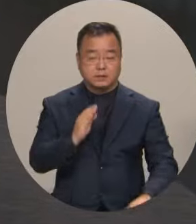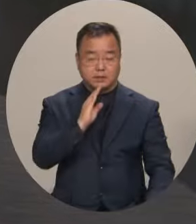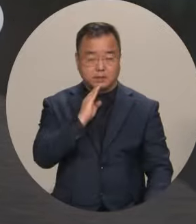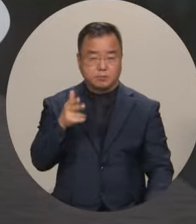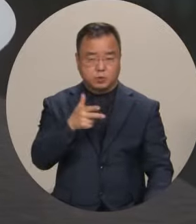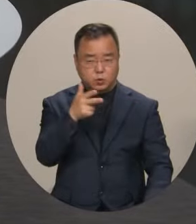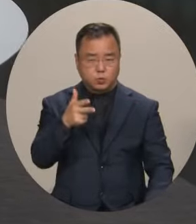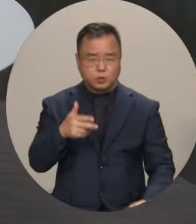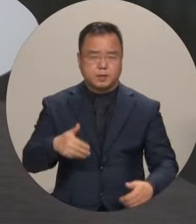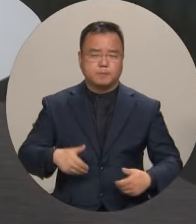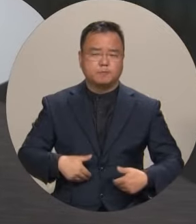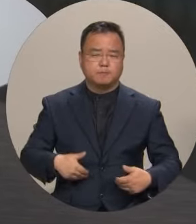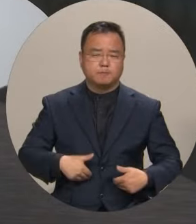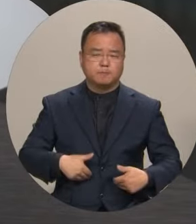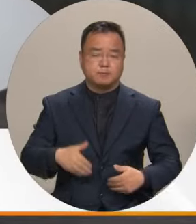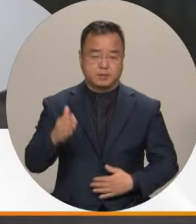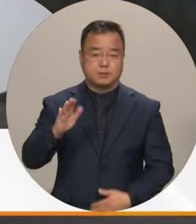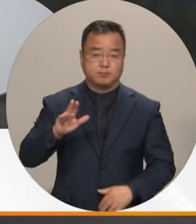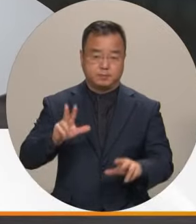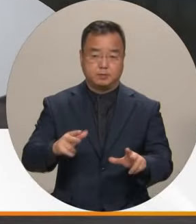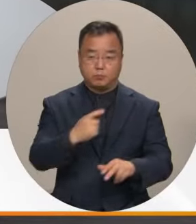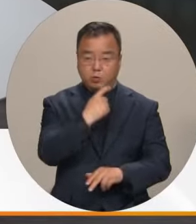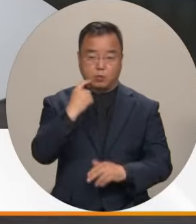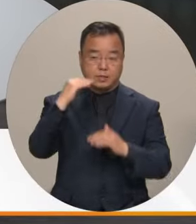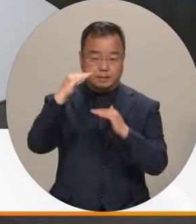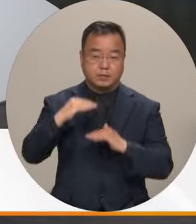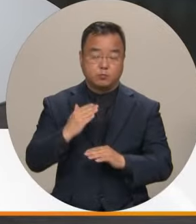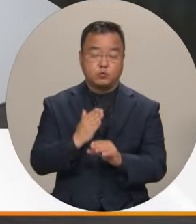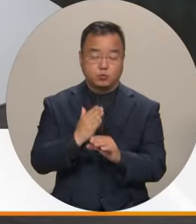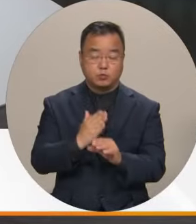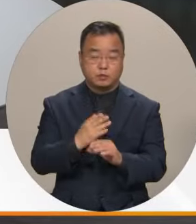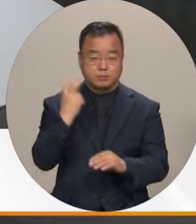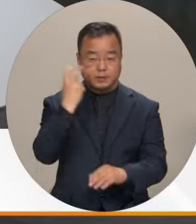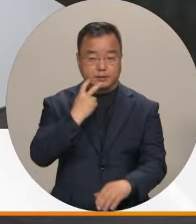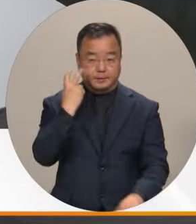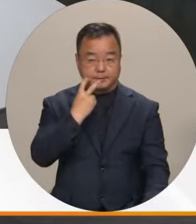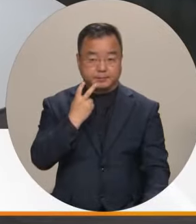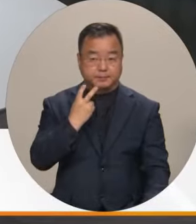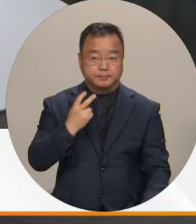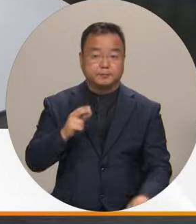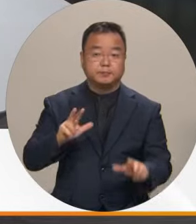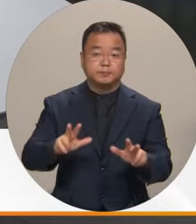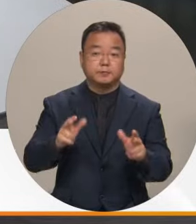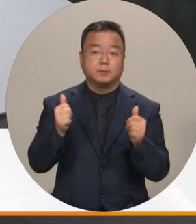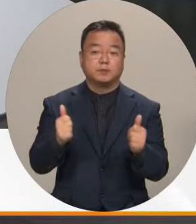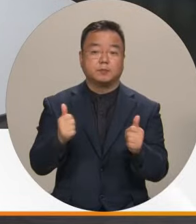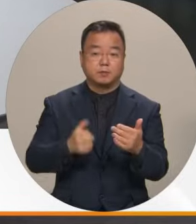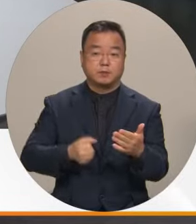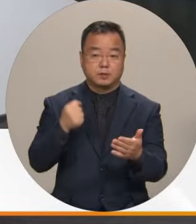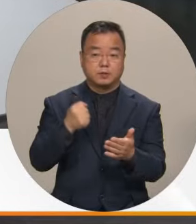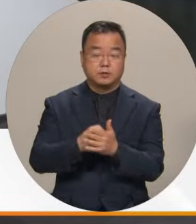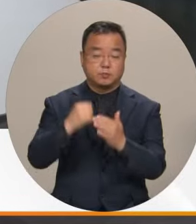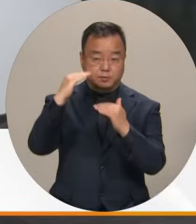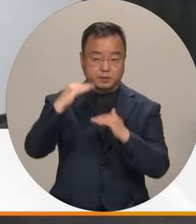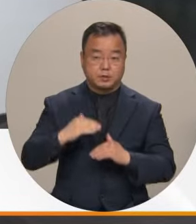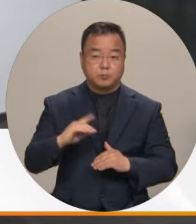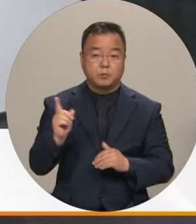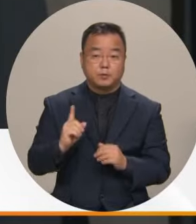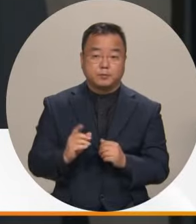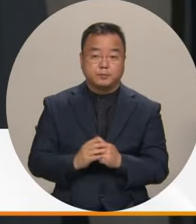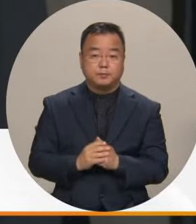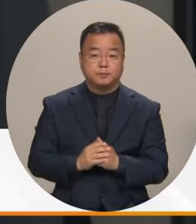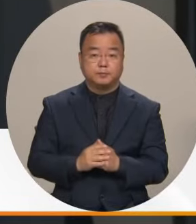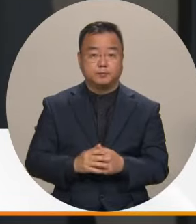더 필요한 부분이 있습니다만 지금까지 확인된 내용 위주로 살펴보겠습니다 먼저이 법원 판단 내용 어땠습니까네